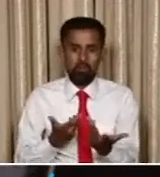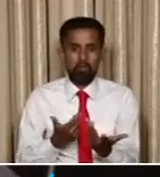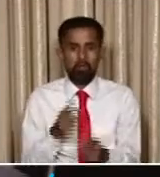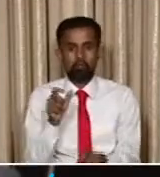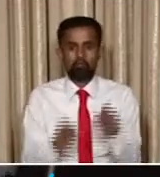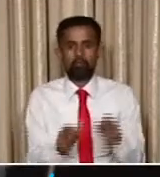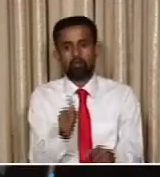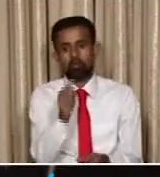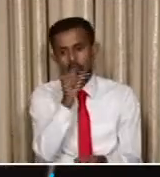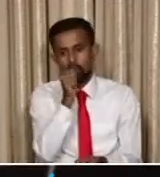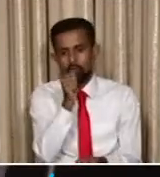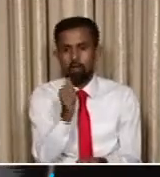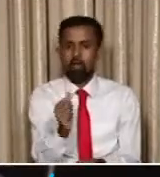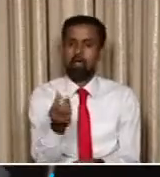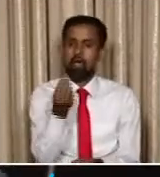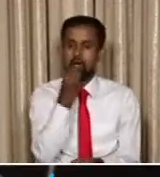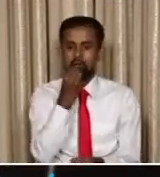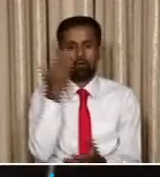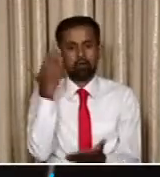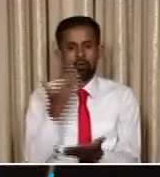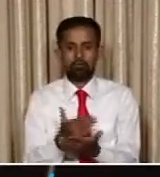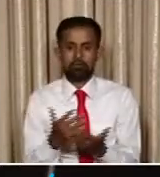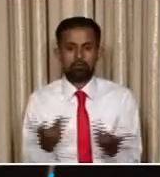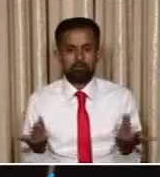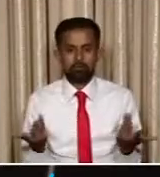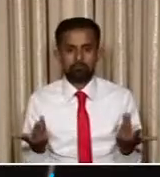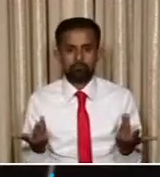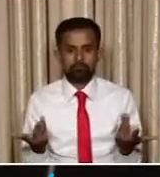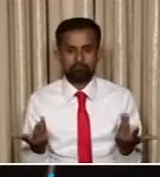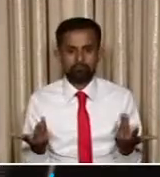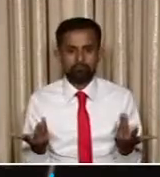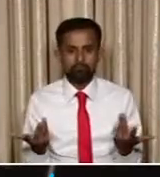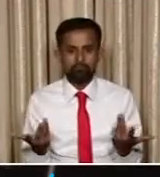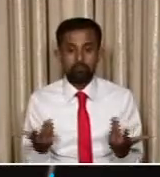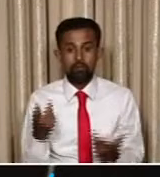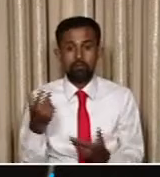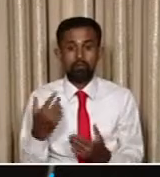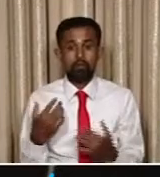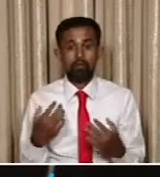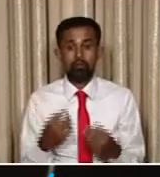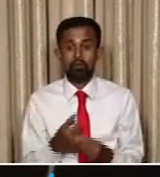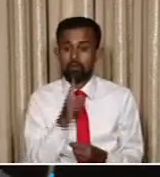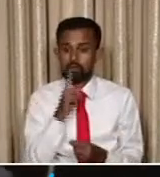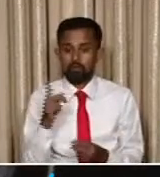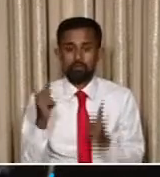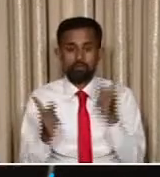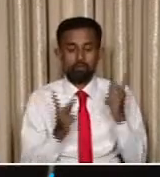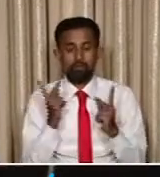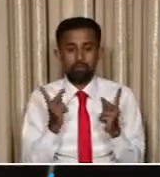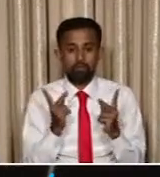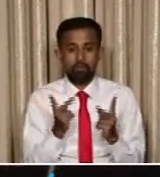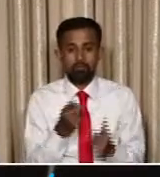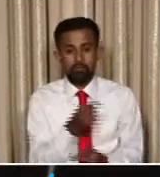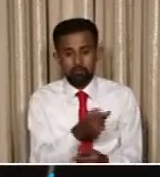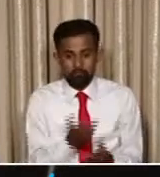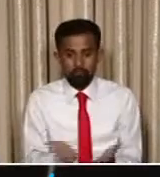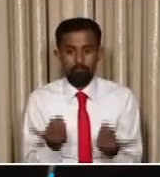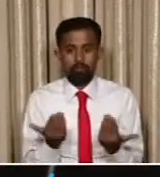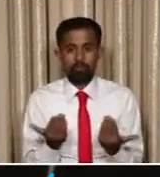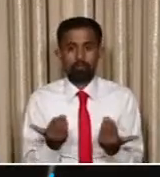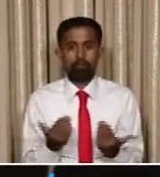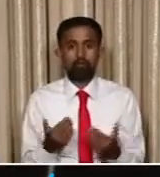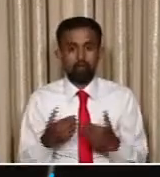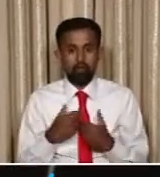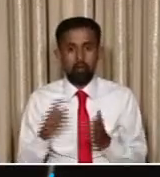බොනවා කනවා. ඒක නවත්තන්න බෑ. එහෙමනම් අපි ඒගොල්ලන්ට ෆැසිලිටේට් කරන්න ඕන මේ එන සංචාරකයින්ට මේ දේ කරන්න. එහෙම තමයි